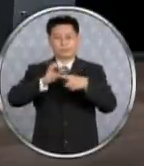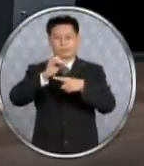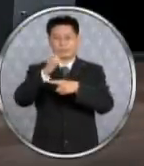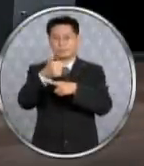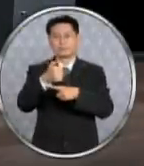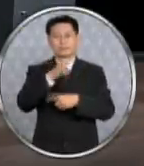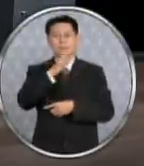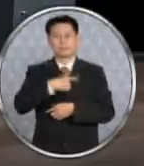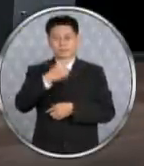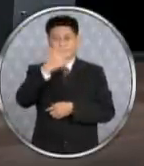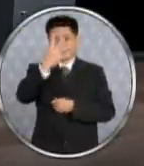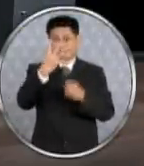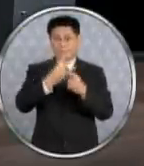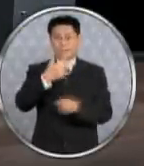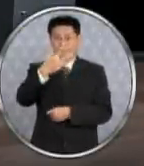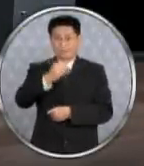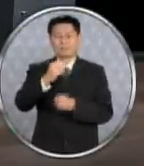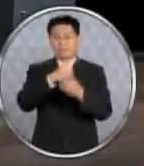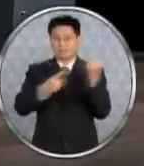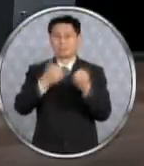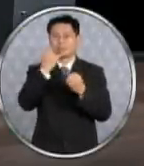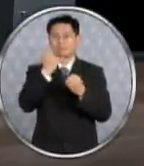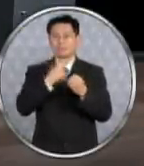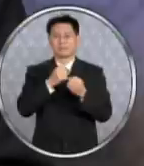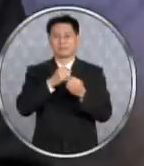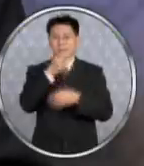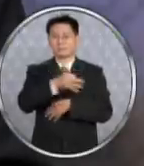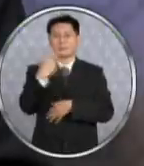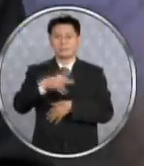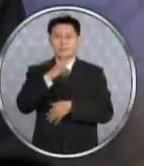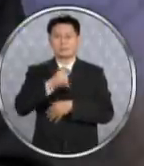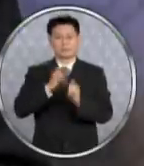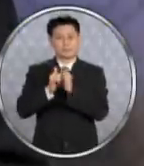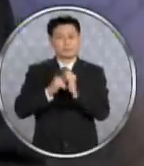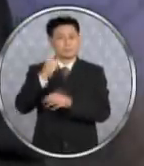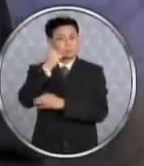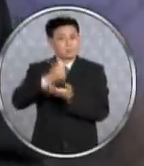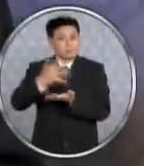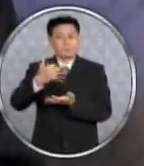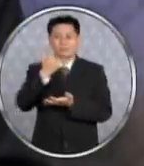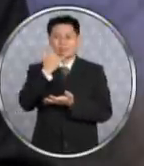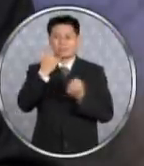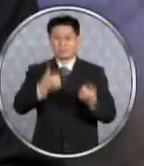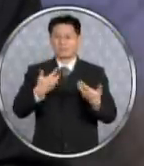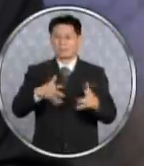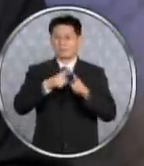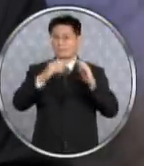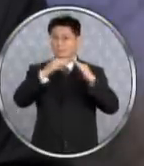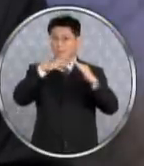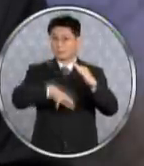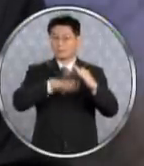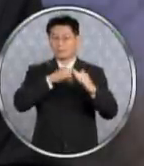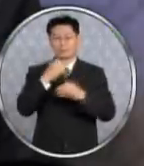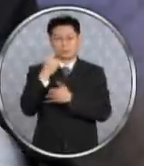是4年70000户。我们也将大量新建合一住宅跟社会住宅，让在大都市打拼的年轻人没